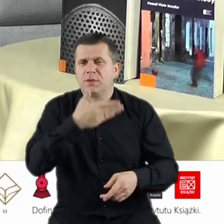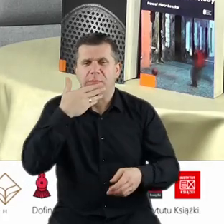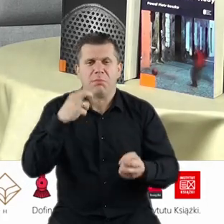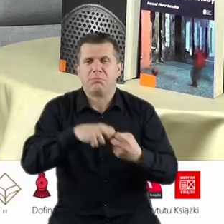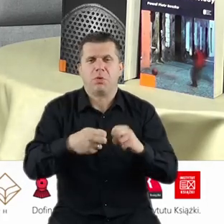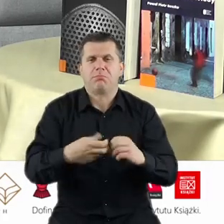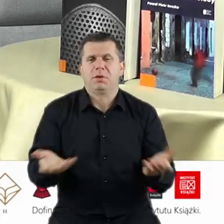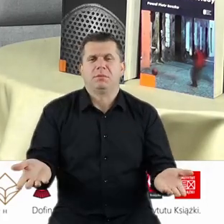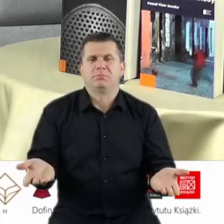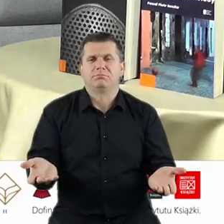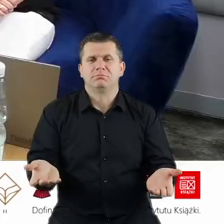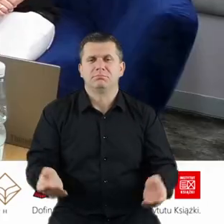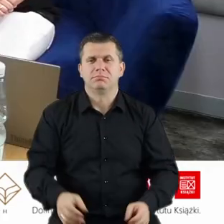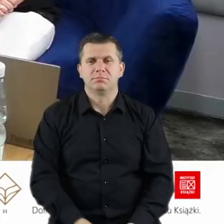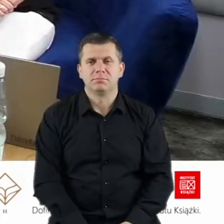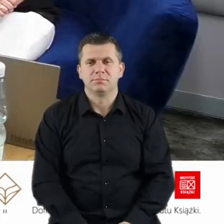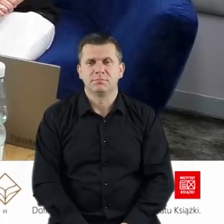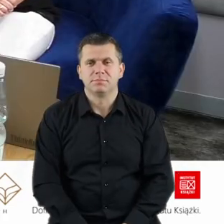czym problem, prawda?